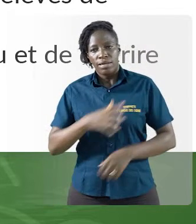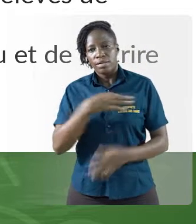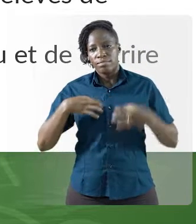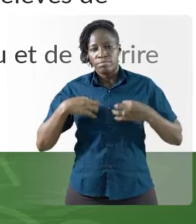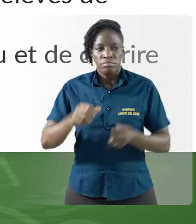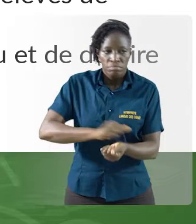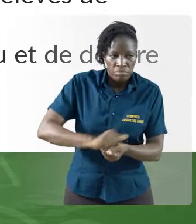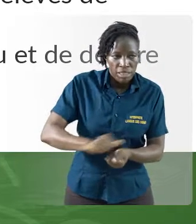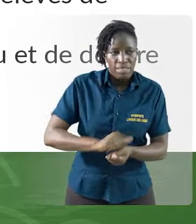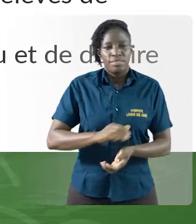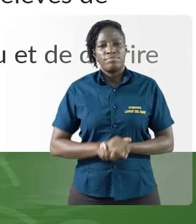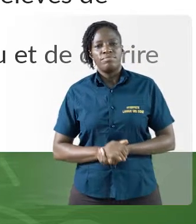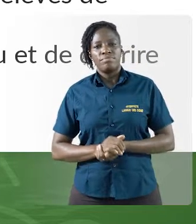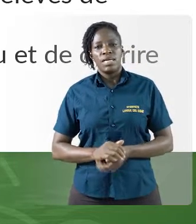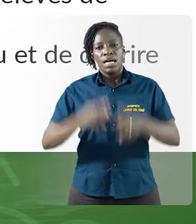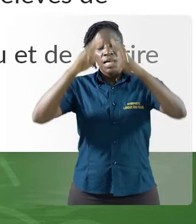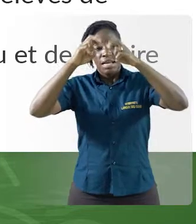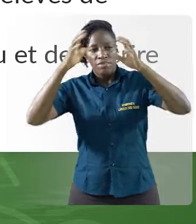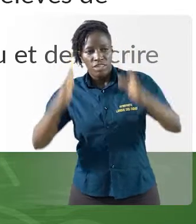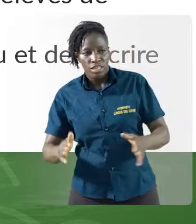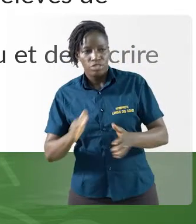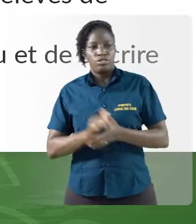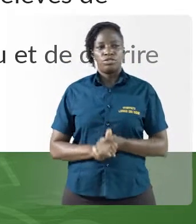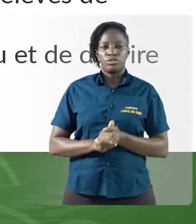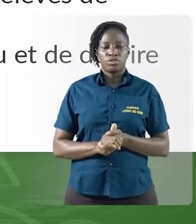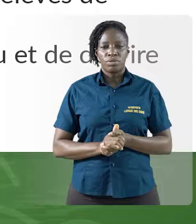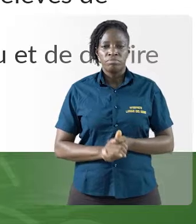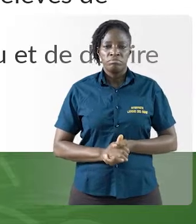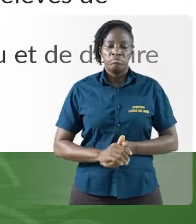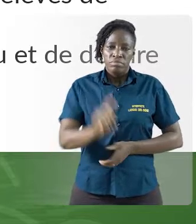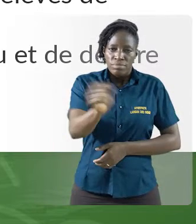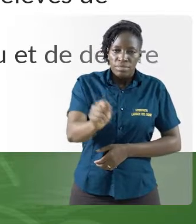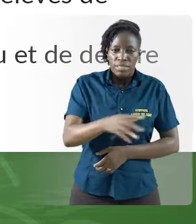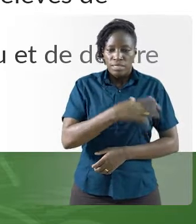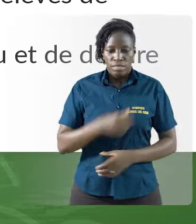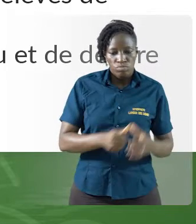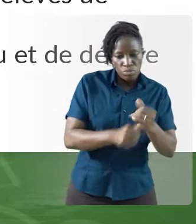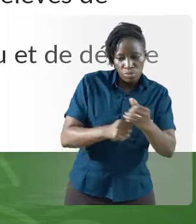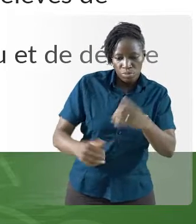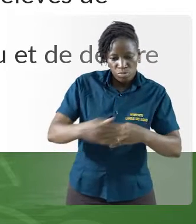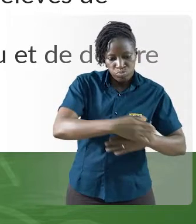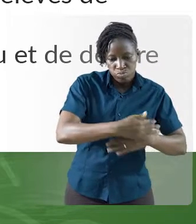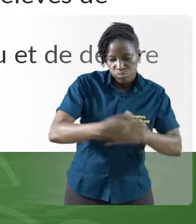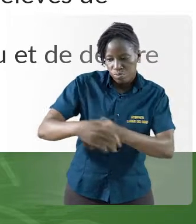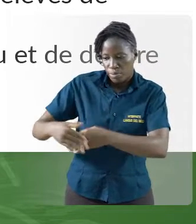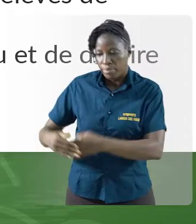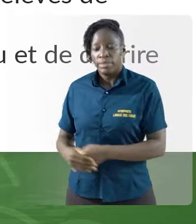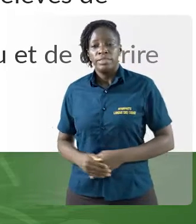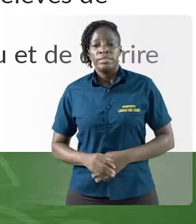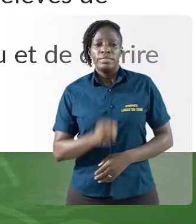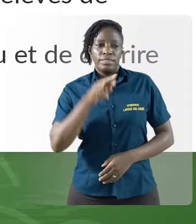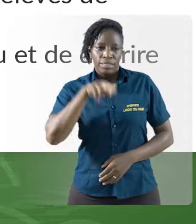la lessive. Les habitants du village urinent et font leur sel aux alentours de cette